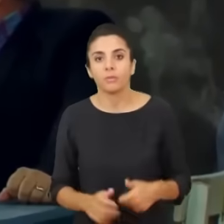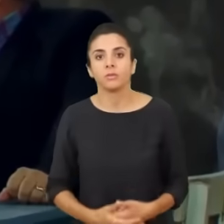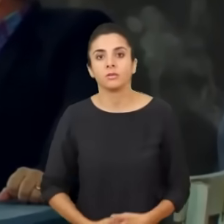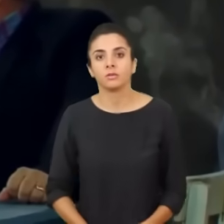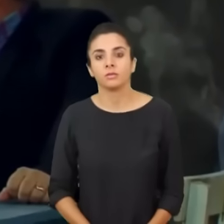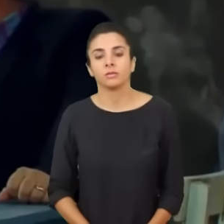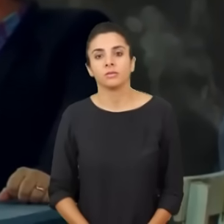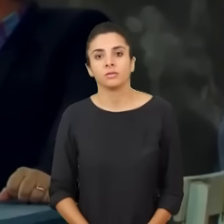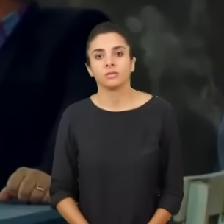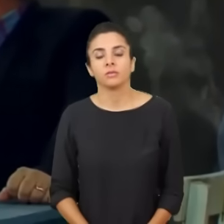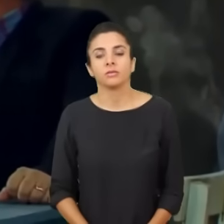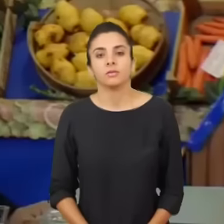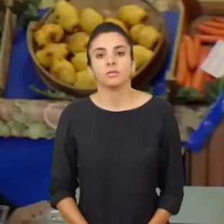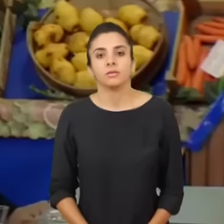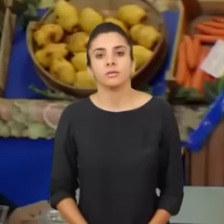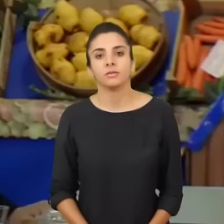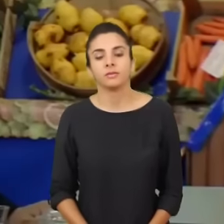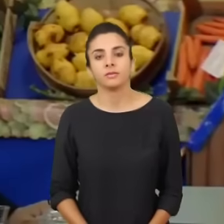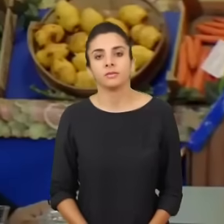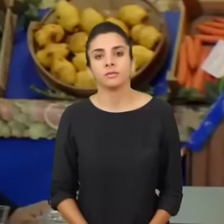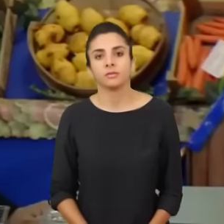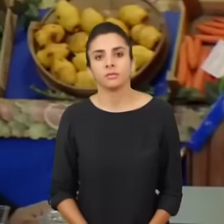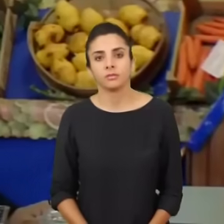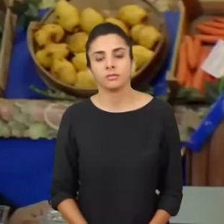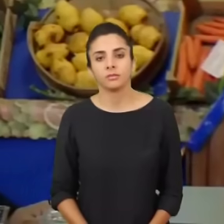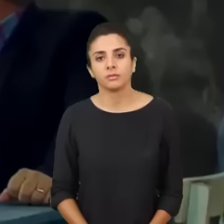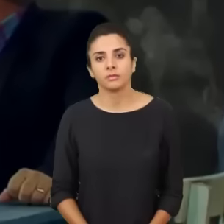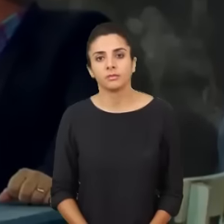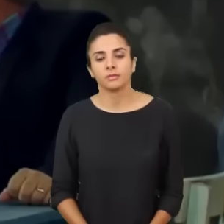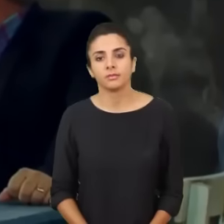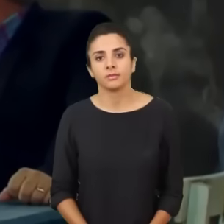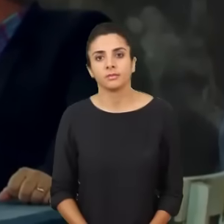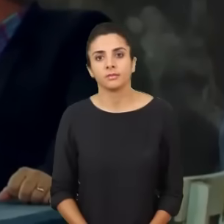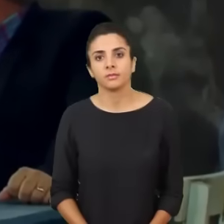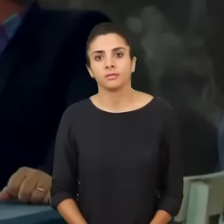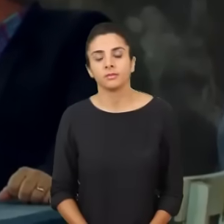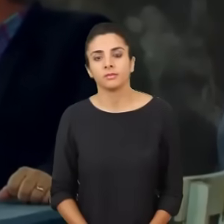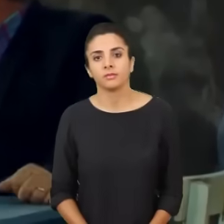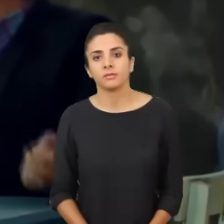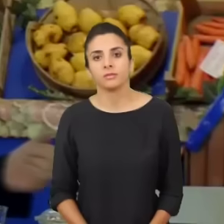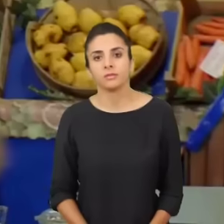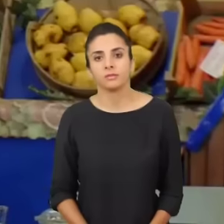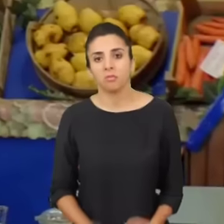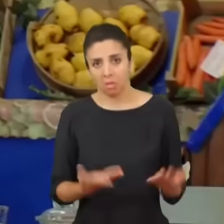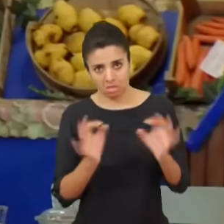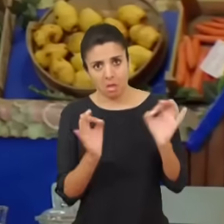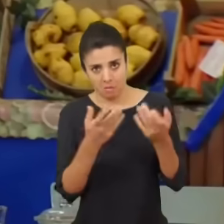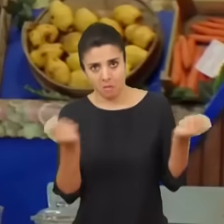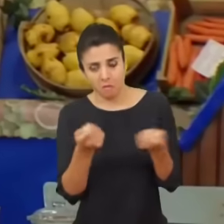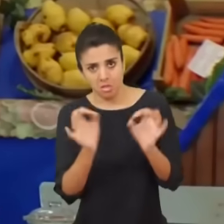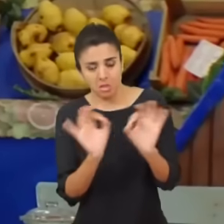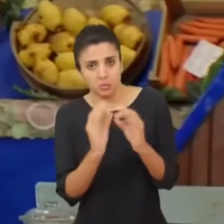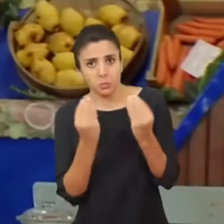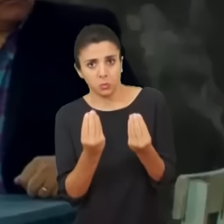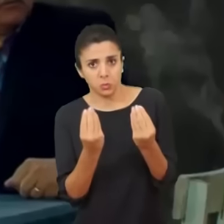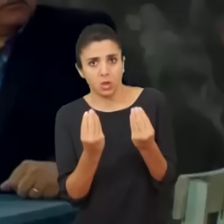çalıyor. Yapma, gel yapma. Davula vur ya. Şimdi de Çağatay çalıyor. Aa, bayağı çalıyorsun oğlum sen.